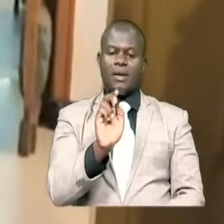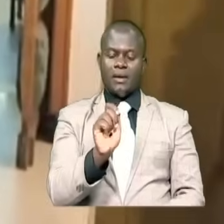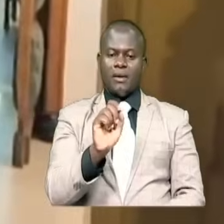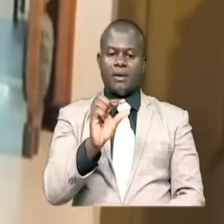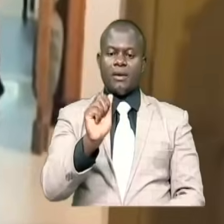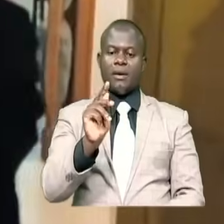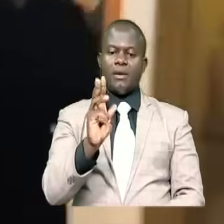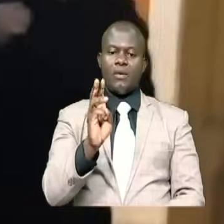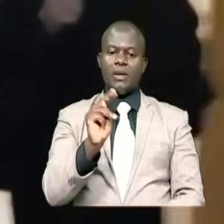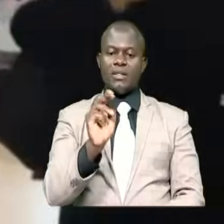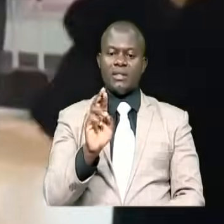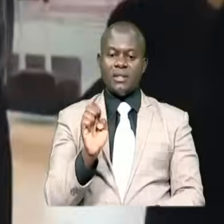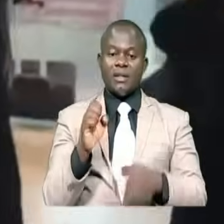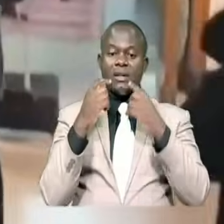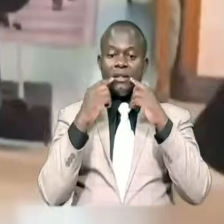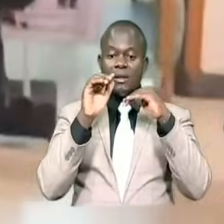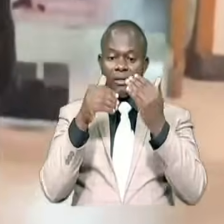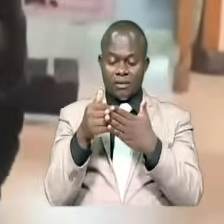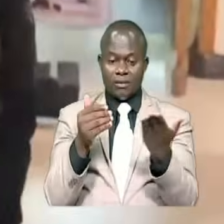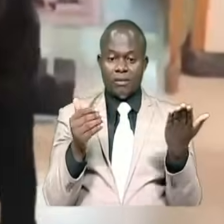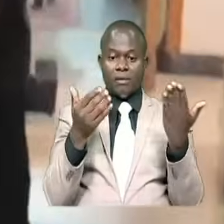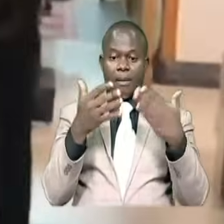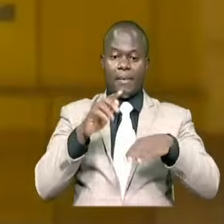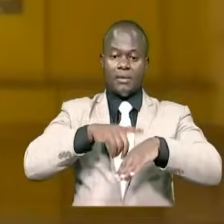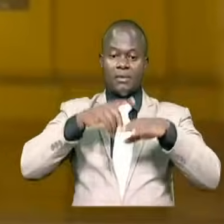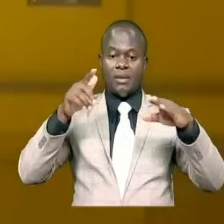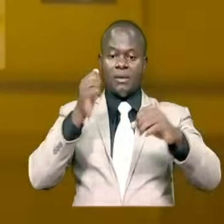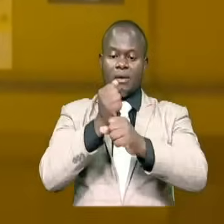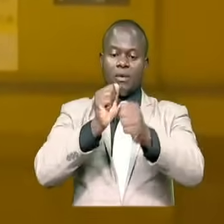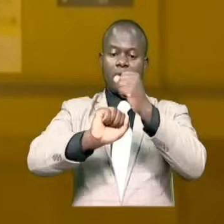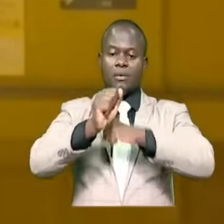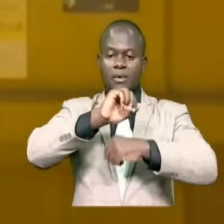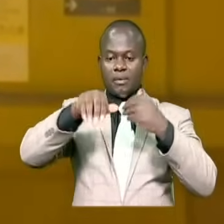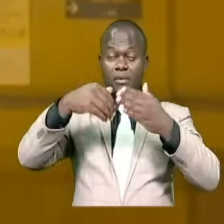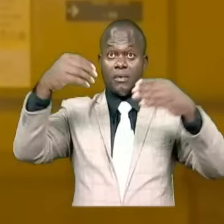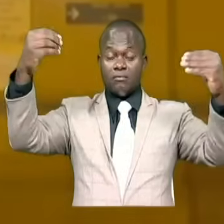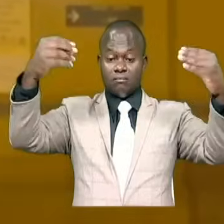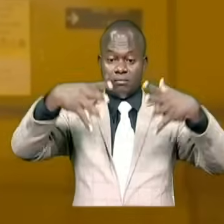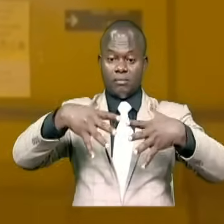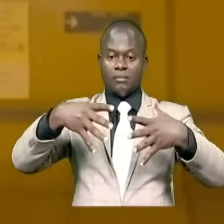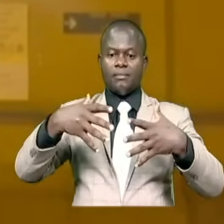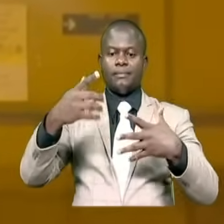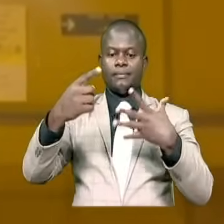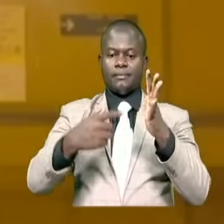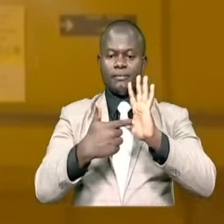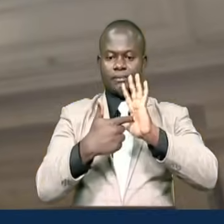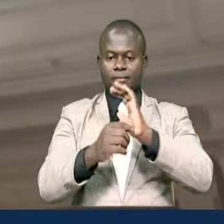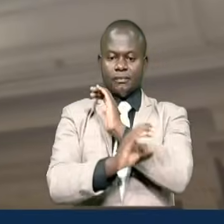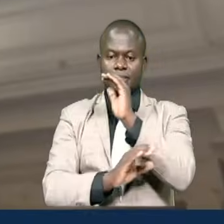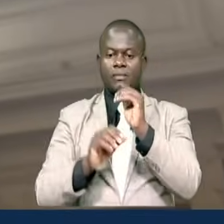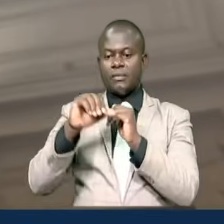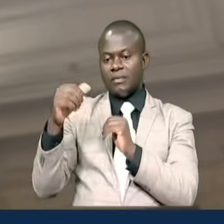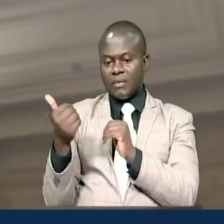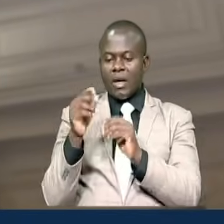kuba Twahirwa Seraphe na Pierre Basabose bari bamaze igihe bakora ibikorwa byabo mu ruhame ngo ari ikimenyetso kigaragaza ko mu bihugu byo hanze